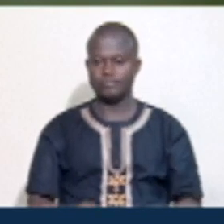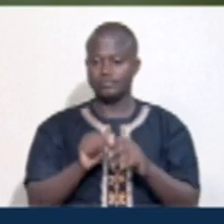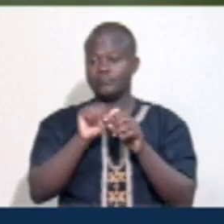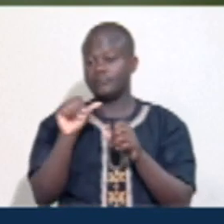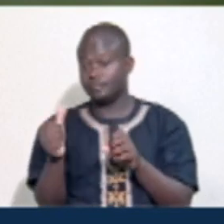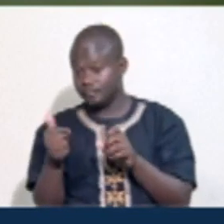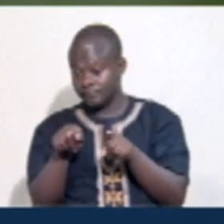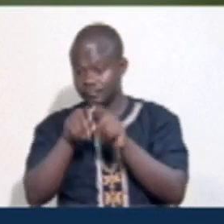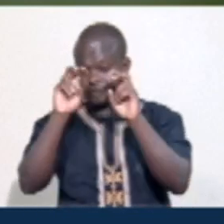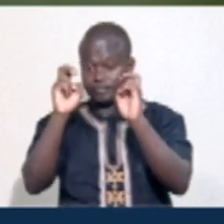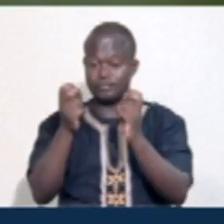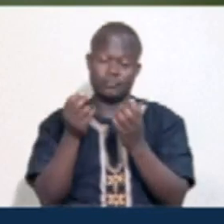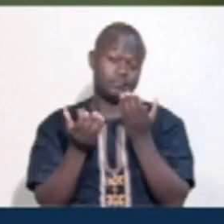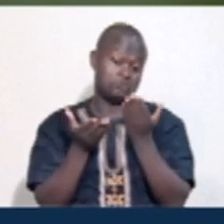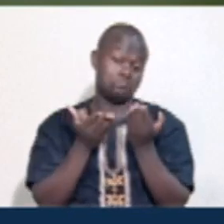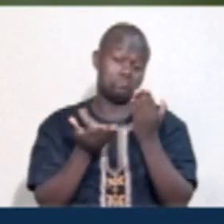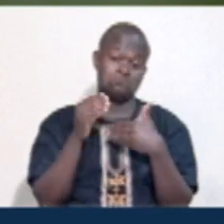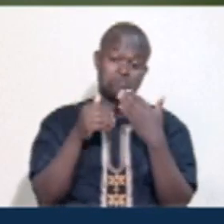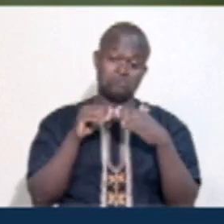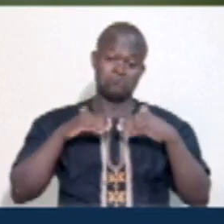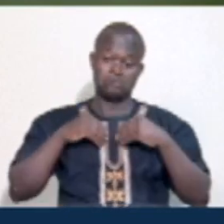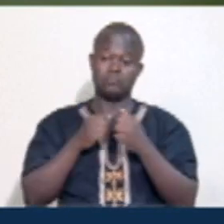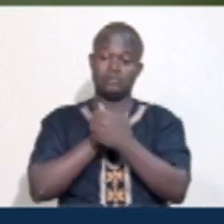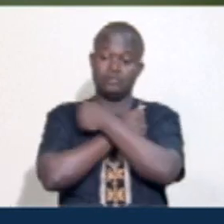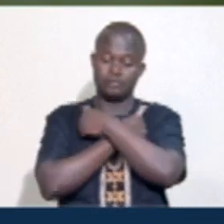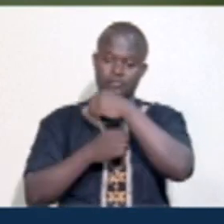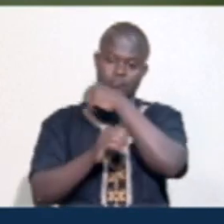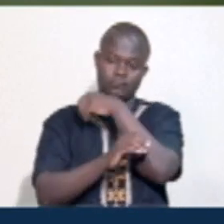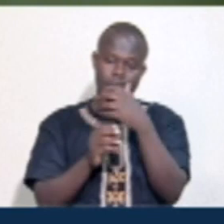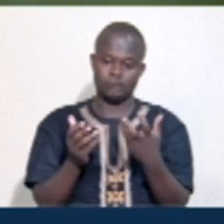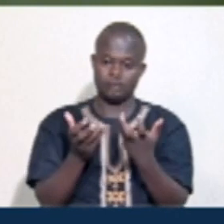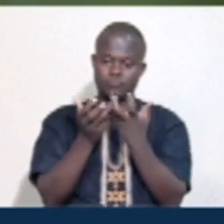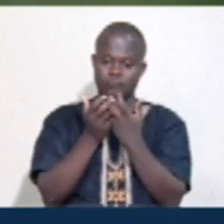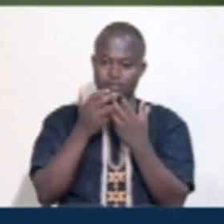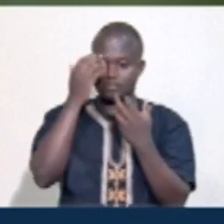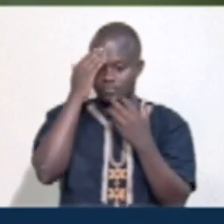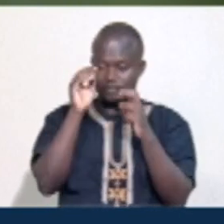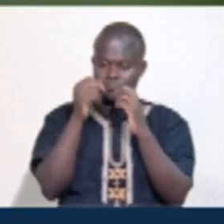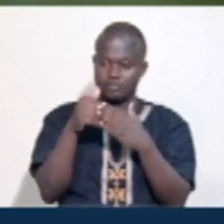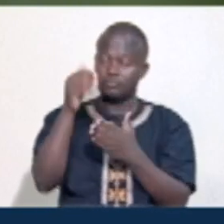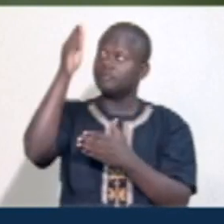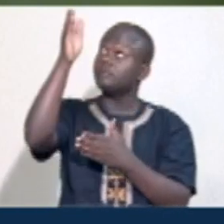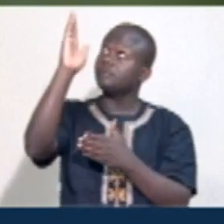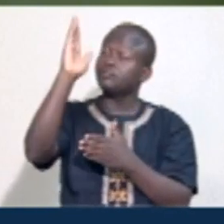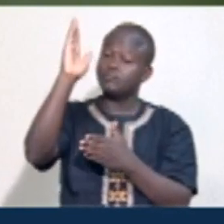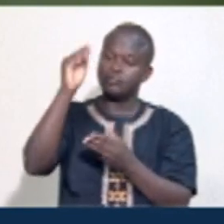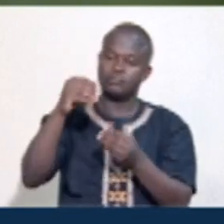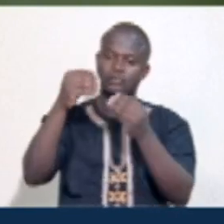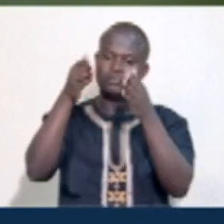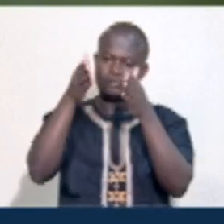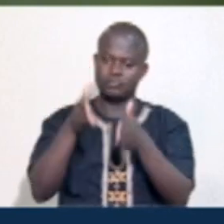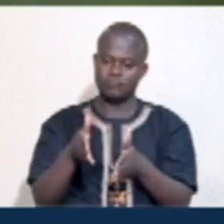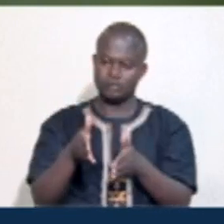Abandi nabo bati nyamara ukwemera no gukunda igihugu birajyana kuko Imana yahaye